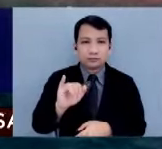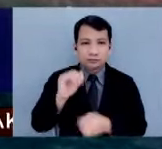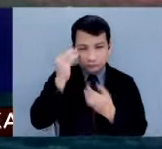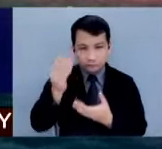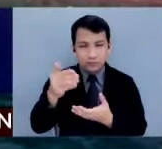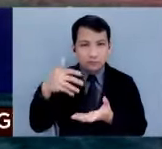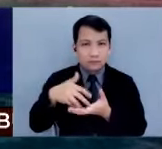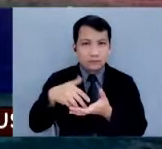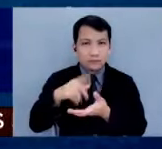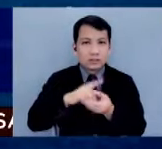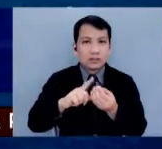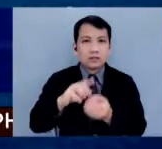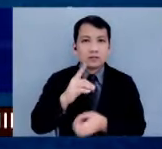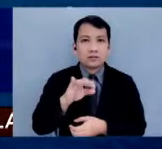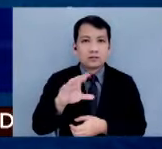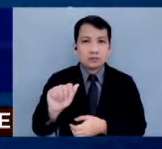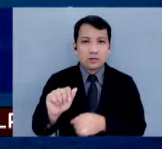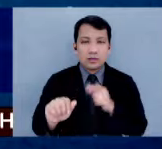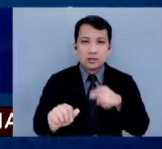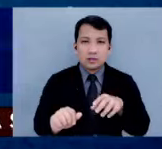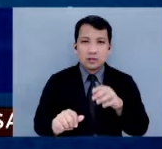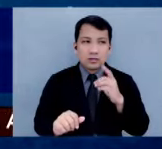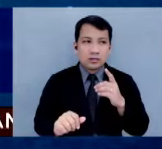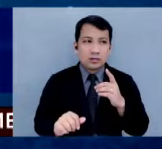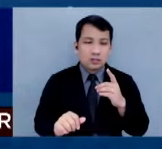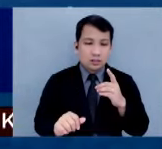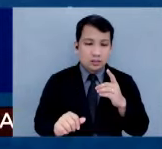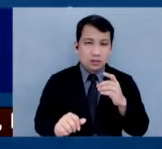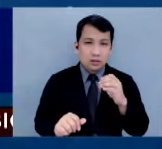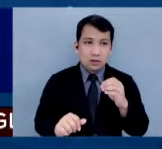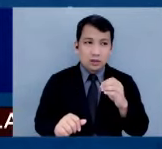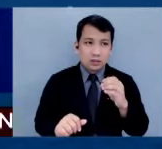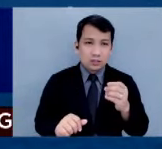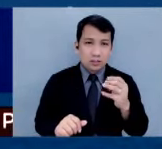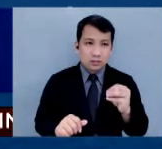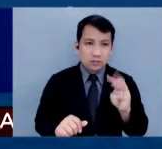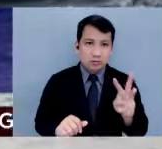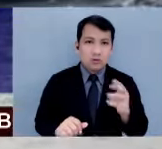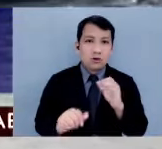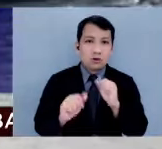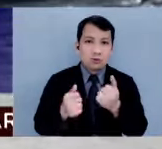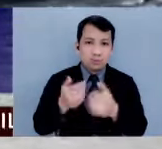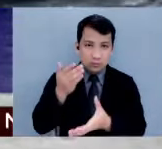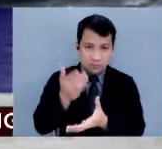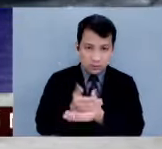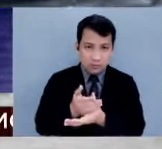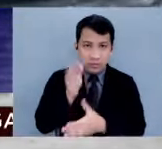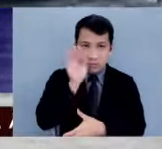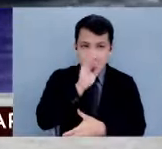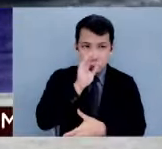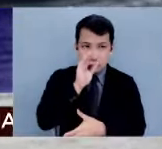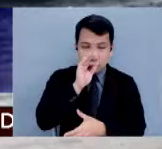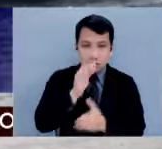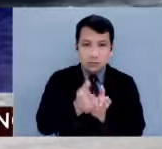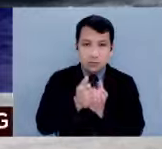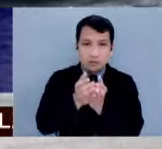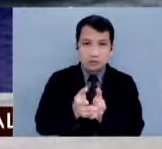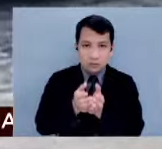raw ng DFA at ng Department of Migrant Workers kung paano pipigilan ang mga Filipino seafarer na sumampa sa mga barkong dadaan sa Red